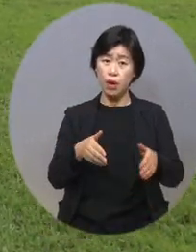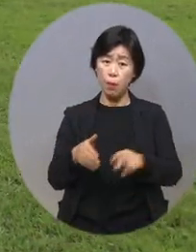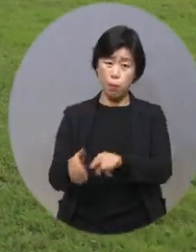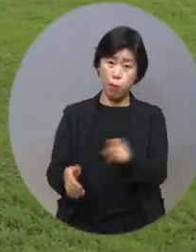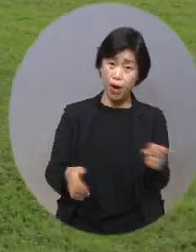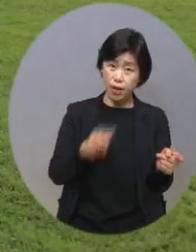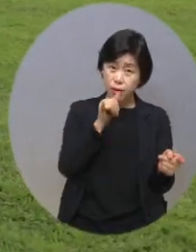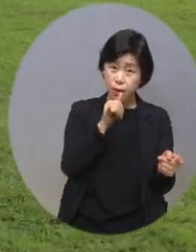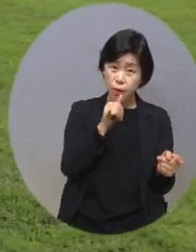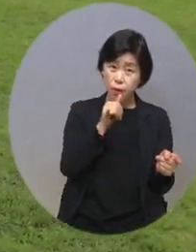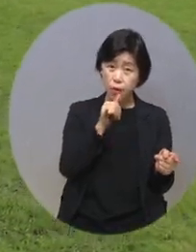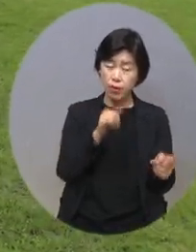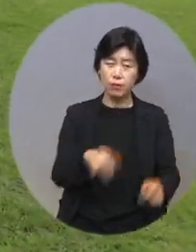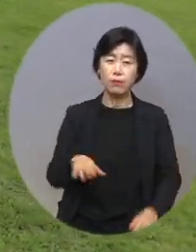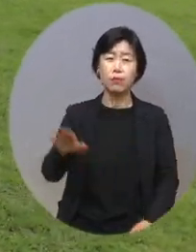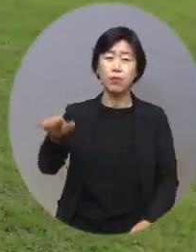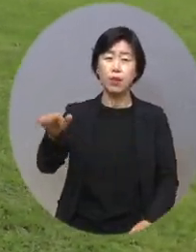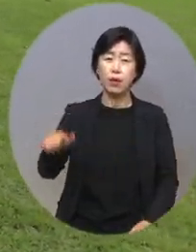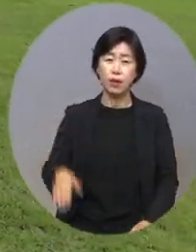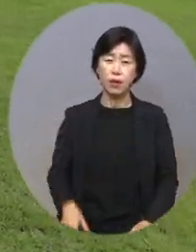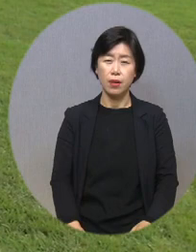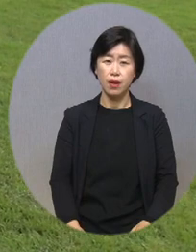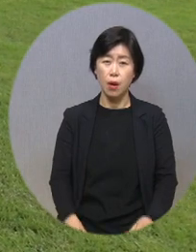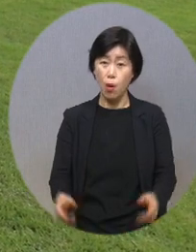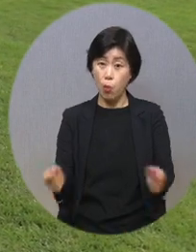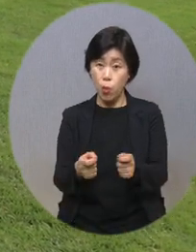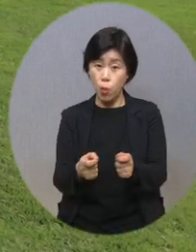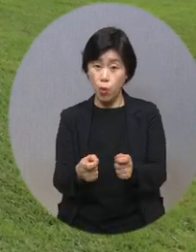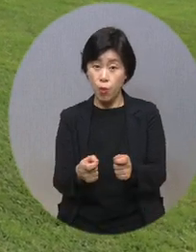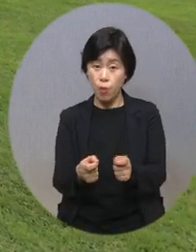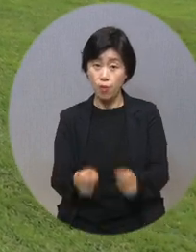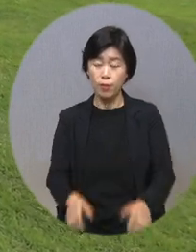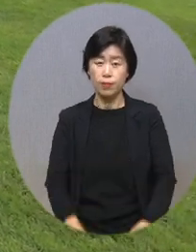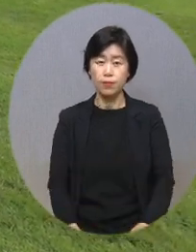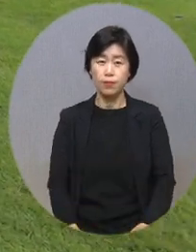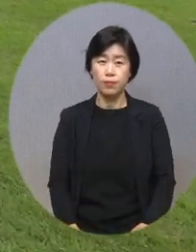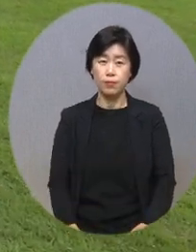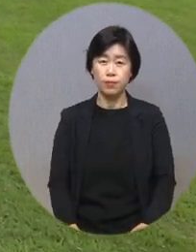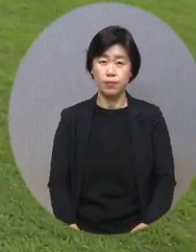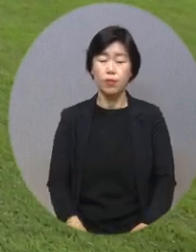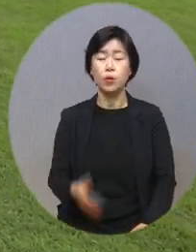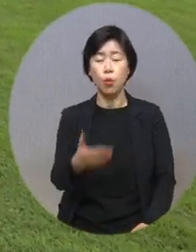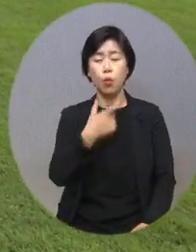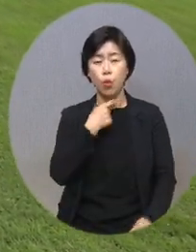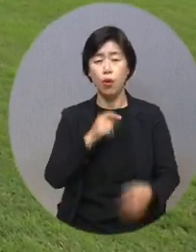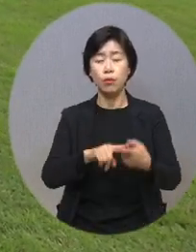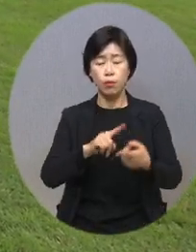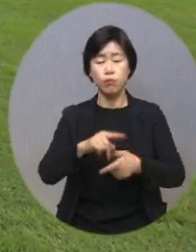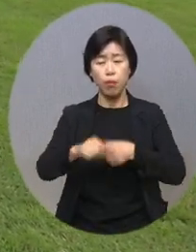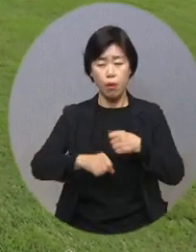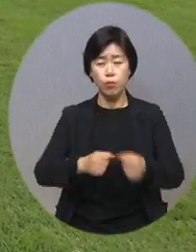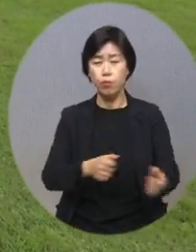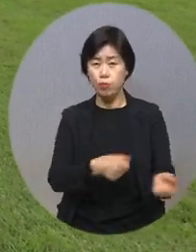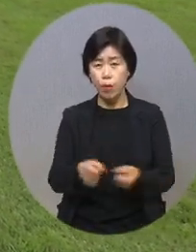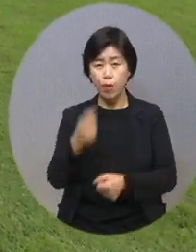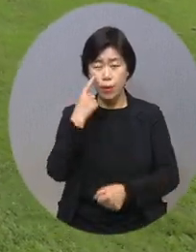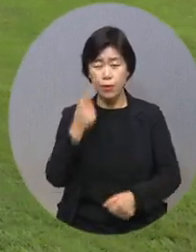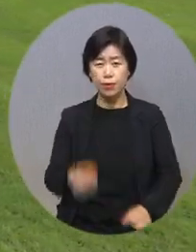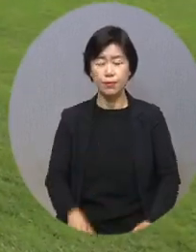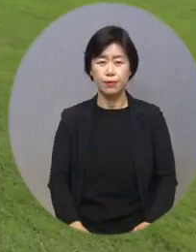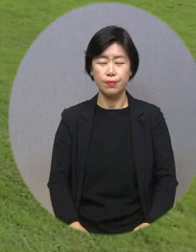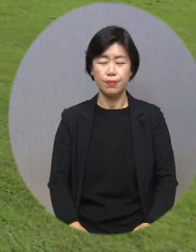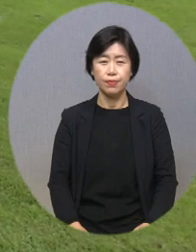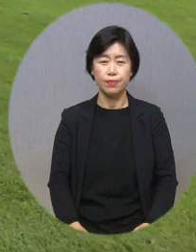오빠. 붙여. 아니 괜찮아. 그냥 편하게 편하게 넣어 넣어. 알겠어.